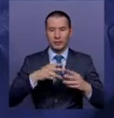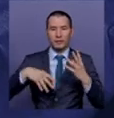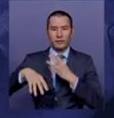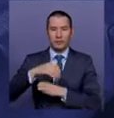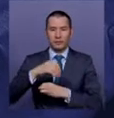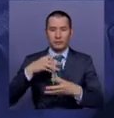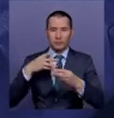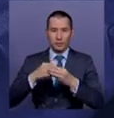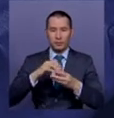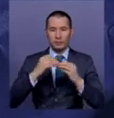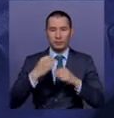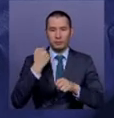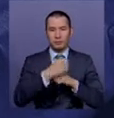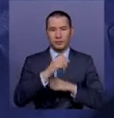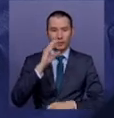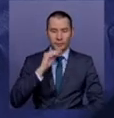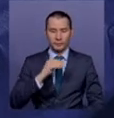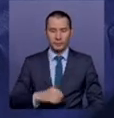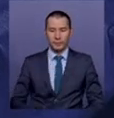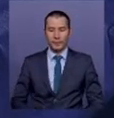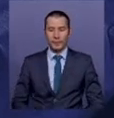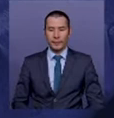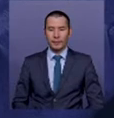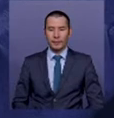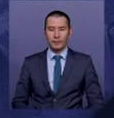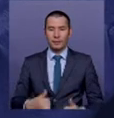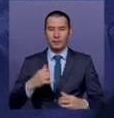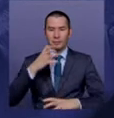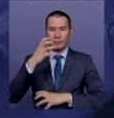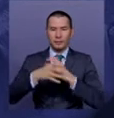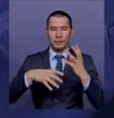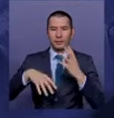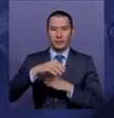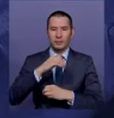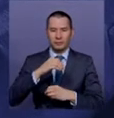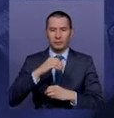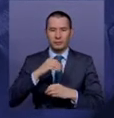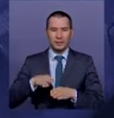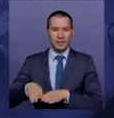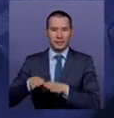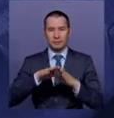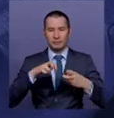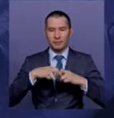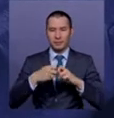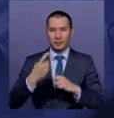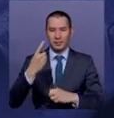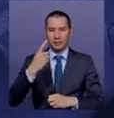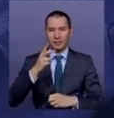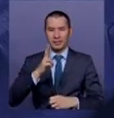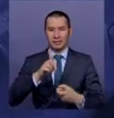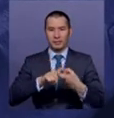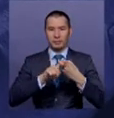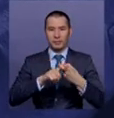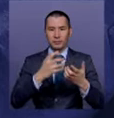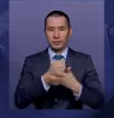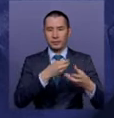болатынын атап өтті. Жалпы біздің әлеміміз осы пандемия жағдайын басынан кешіріп жатыр. Оның салдары біздің өміріміздің әрбір қырына